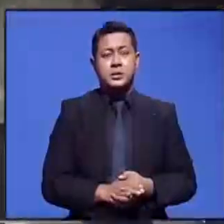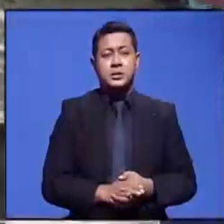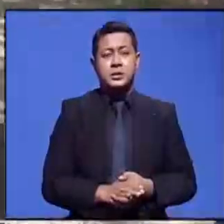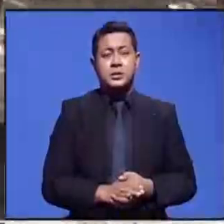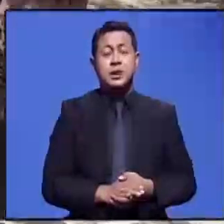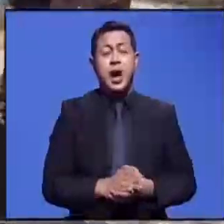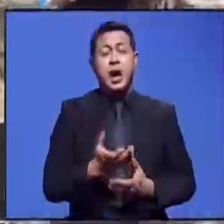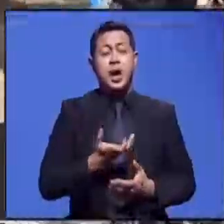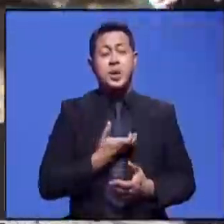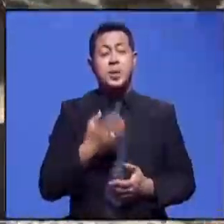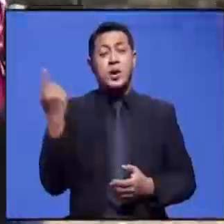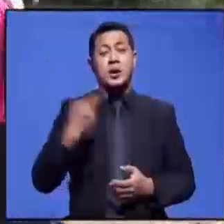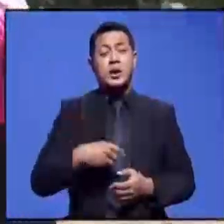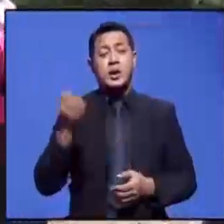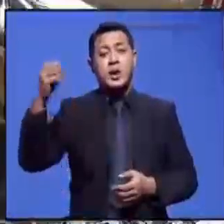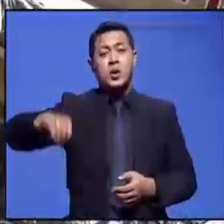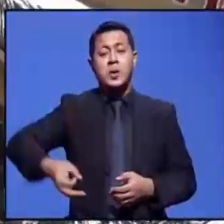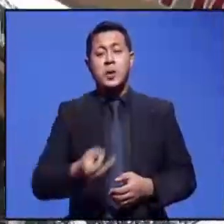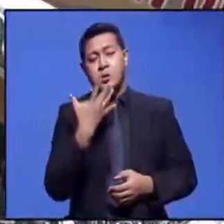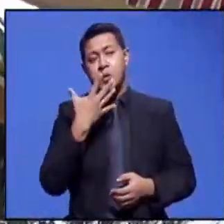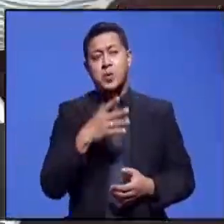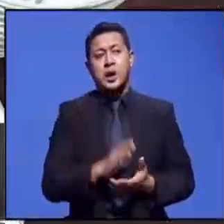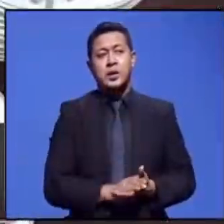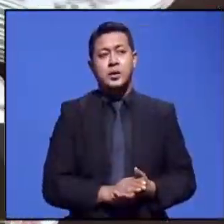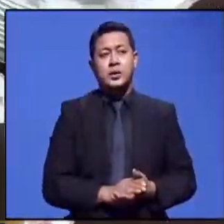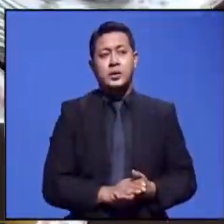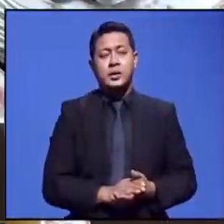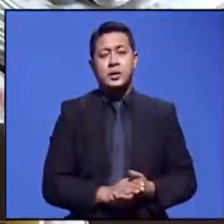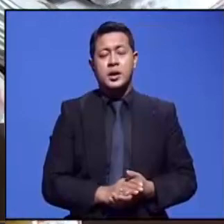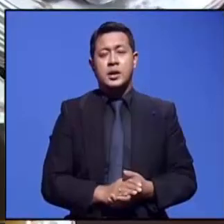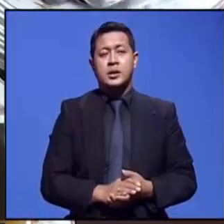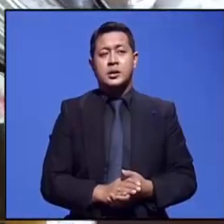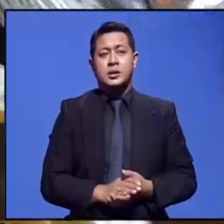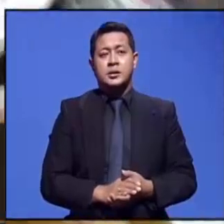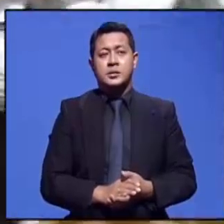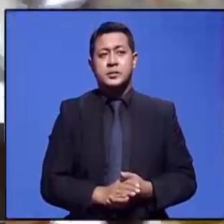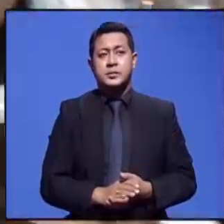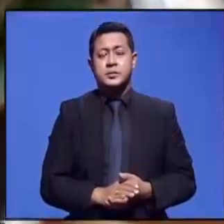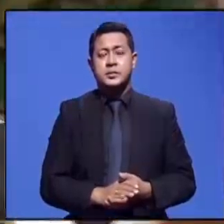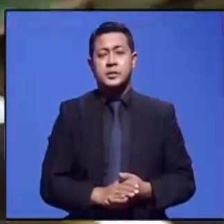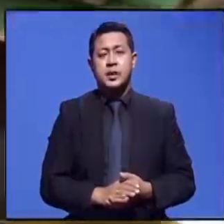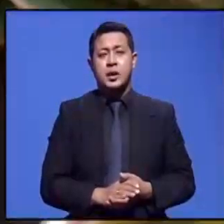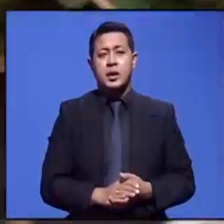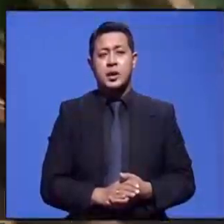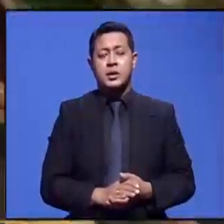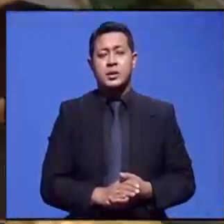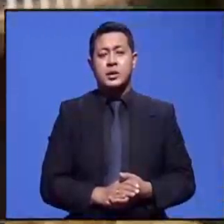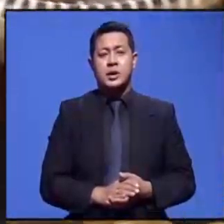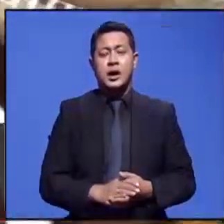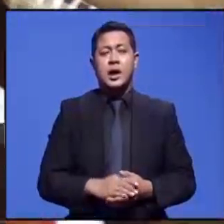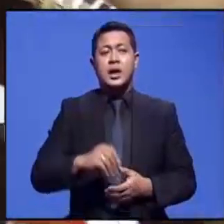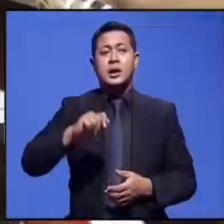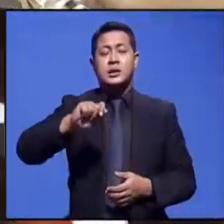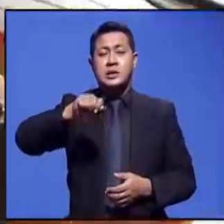Nah, kalau Anda sempat mampir ke Banyuwangi, hidangan khas jangan uyah asem siap dicicipi. Dalam bahasa Jawa, jangan